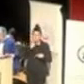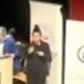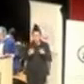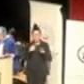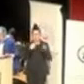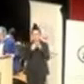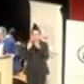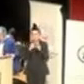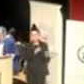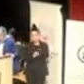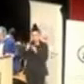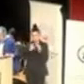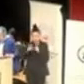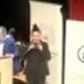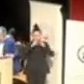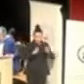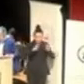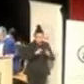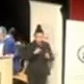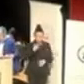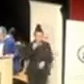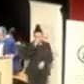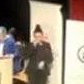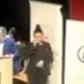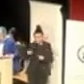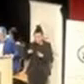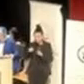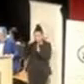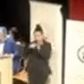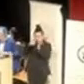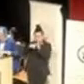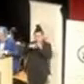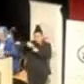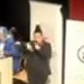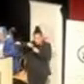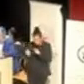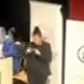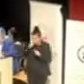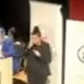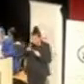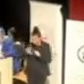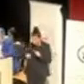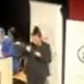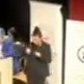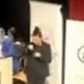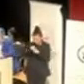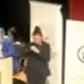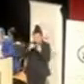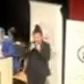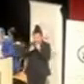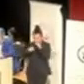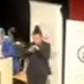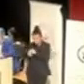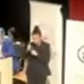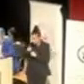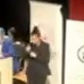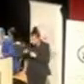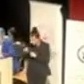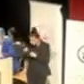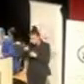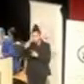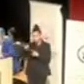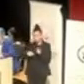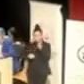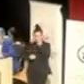sunulmaktadır. Araştırmacıların daha etkili verimli makale kullanması yapabilmeleri için Türkiye Makaleler Bibliografyası ile Cumhuriyet Dönemi Makaleler Bibliografyası